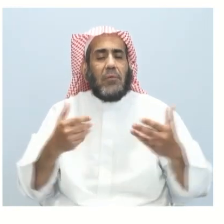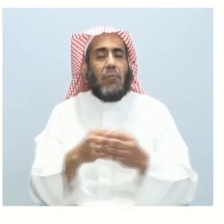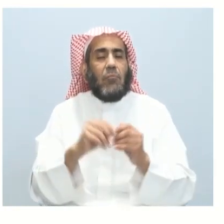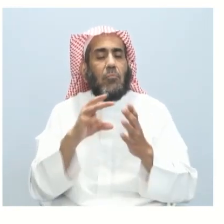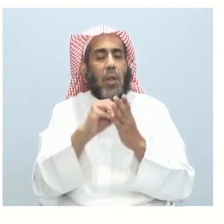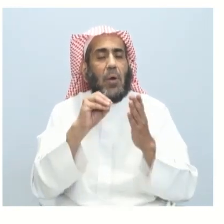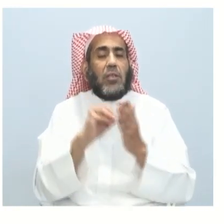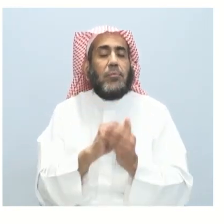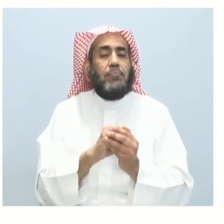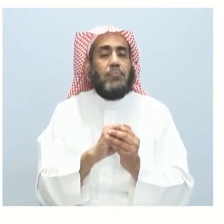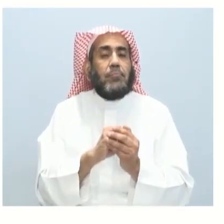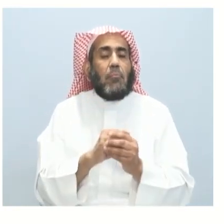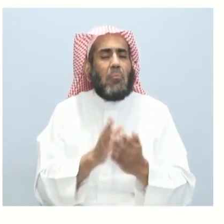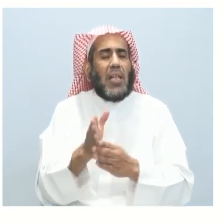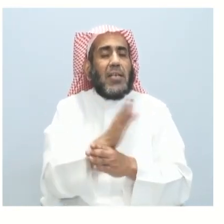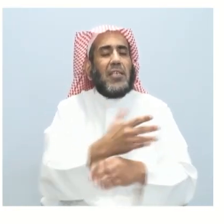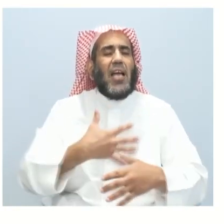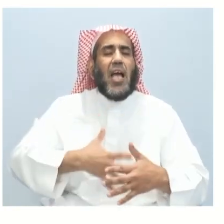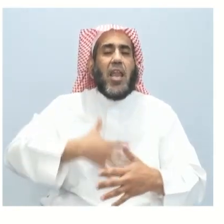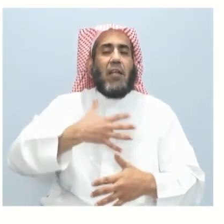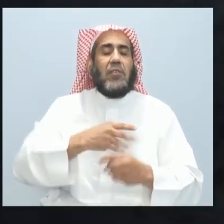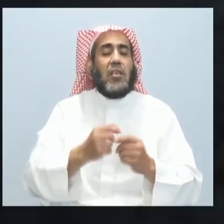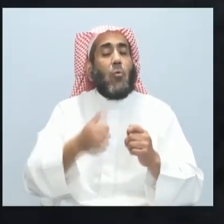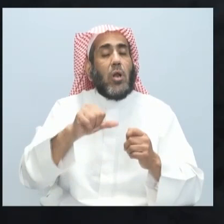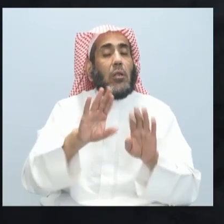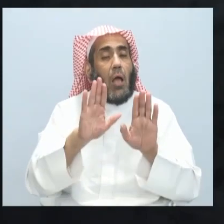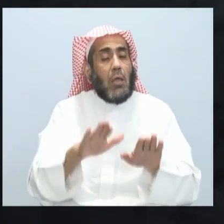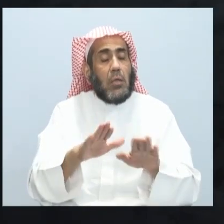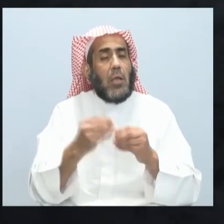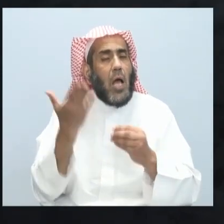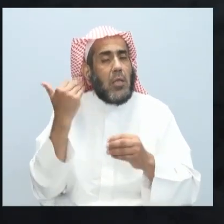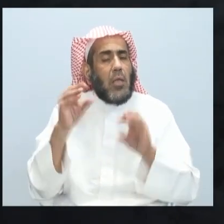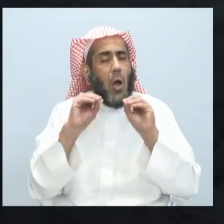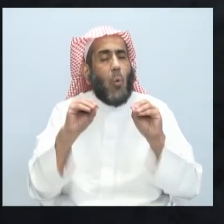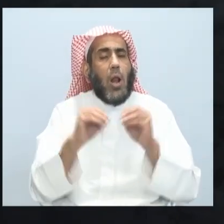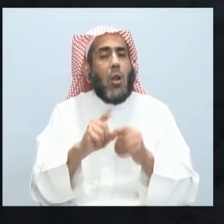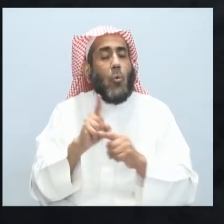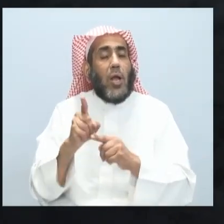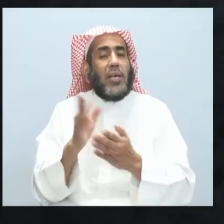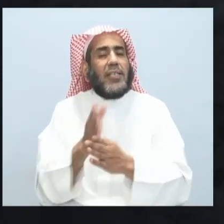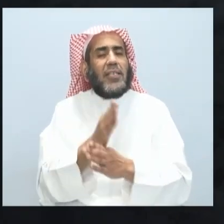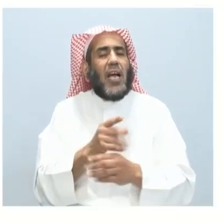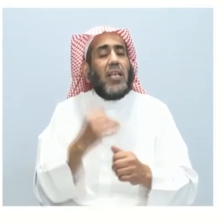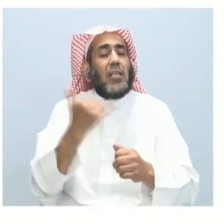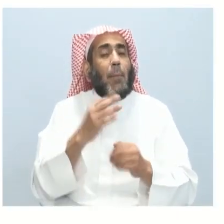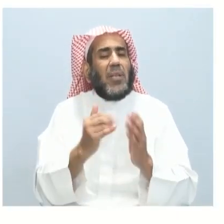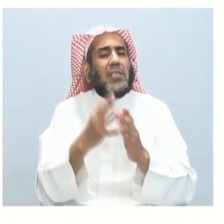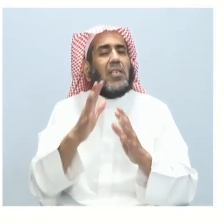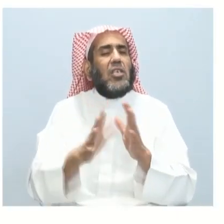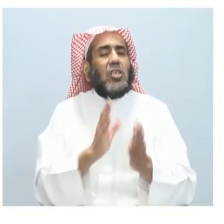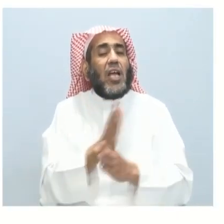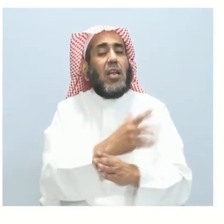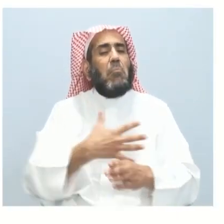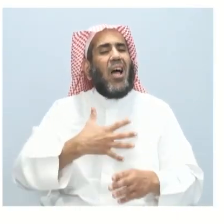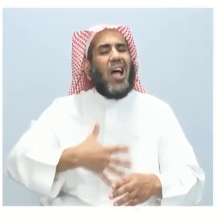النماذج اتجاه النفسي وهو من الاتجاهات النقديه ايضا التي تحدثنا عنها وذكرناها ان هناك ايضا اتجاه يهتم بدراسه الجانب النفسي